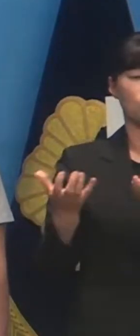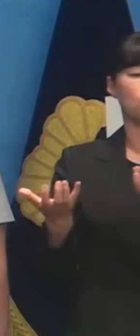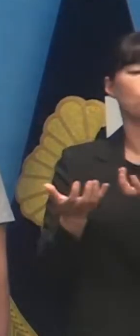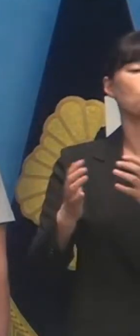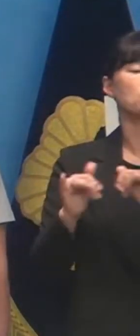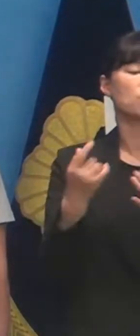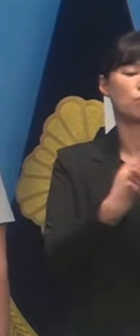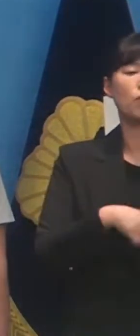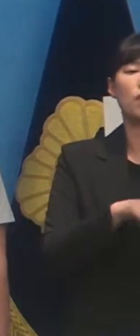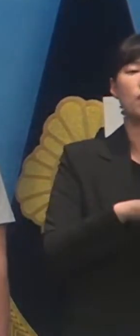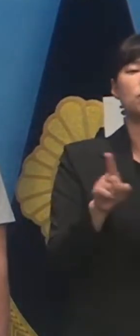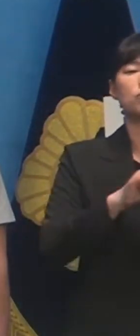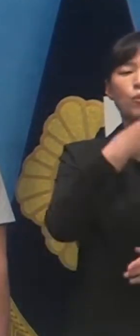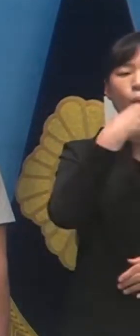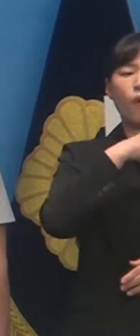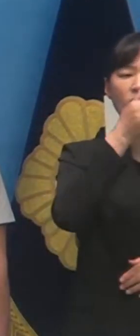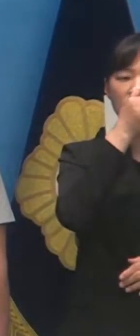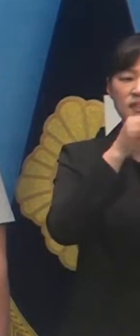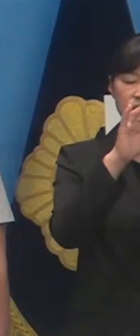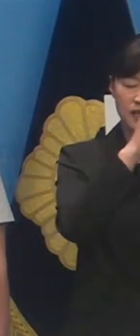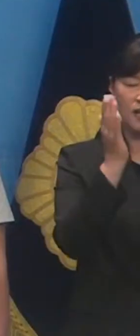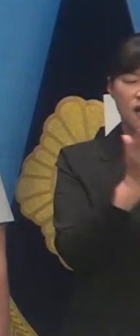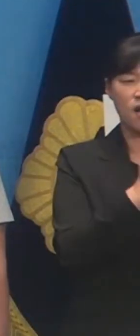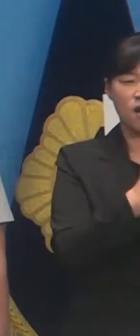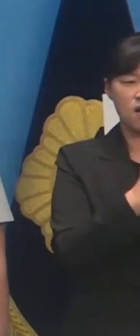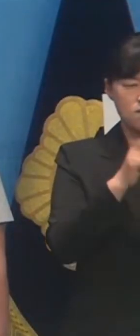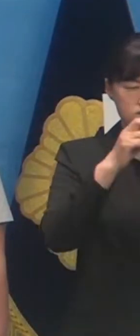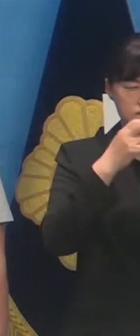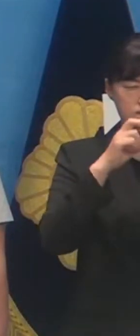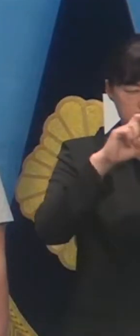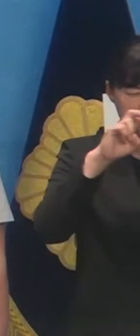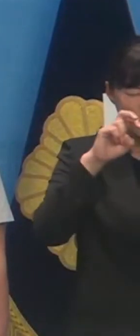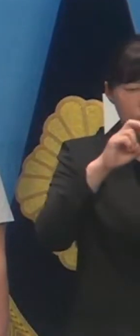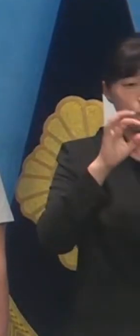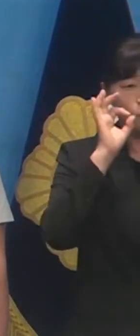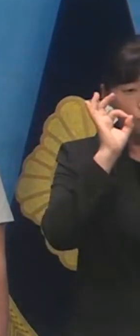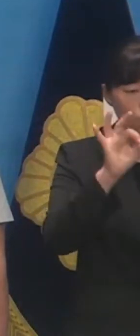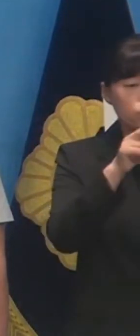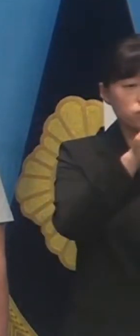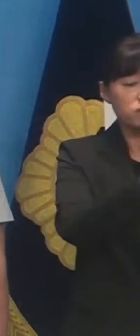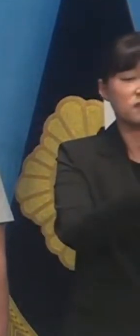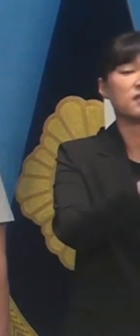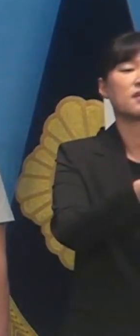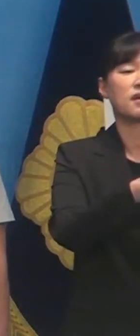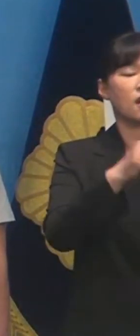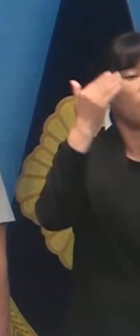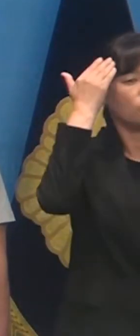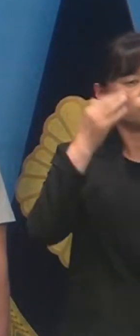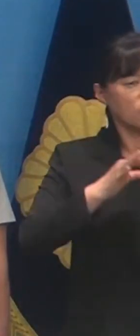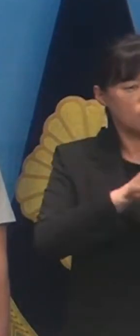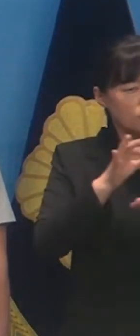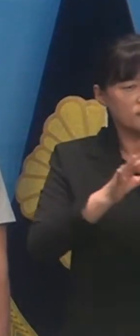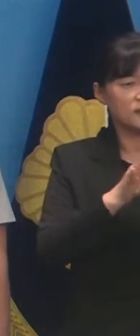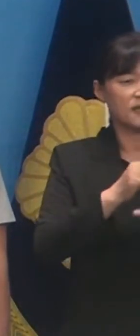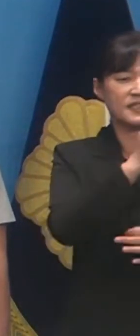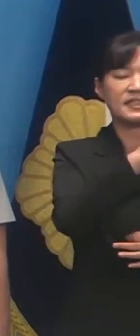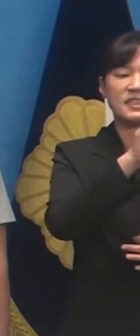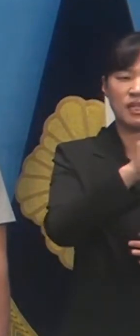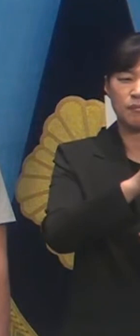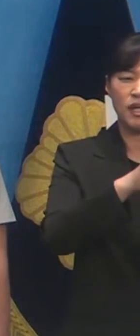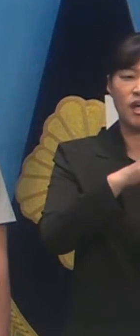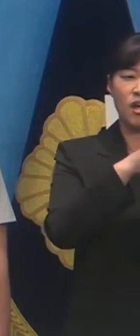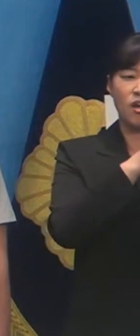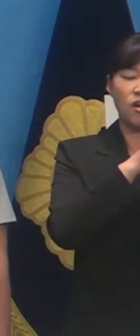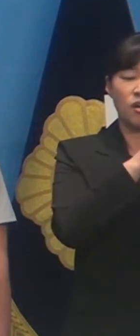노동자를 위해서 어떠한 효과가 나타나는지까지 좀 면밀하게 살펴보고 이 문제가 한국의 경제, 그 다음에 GM의